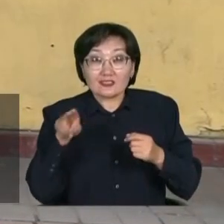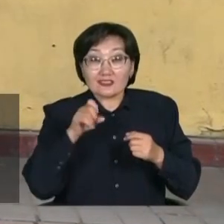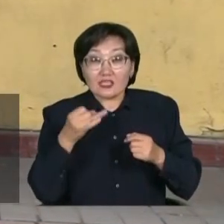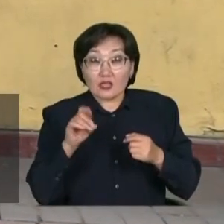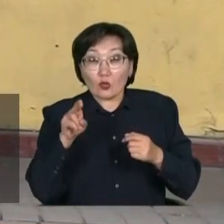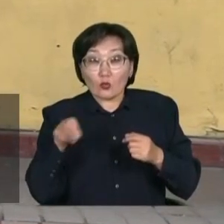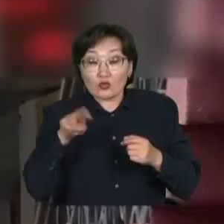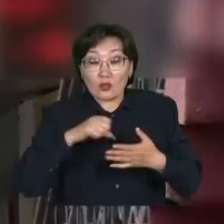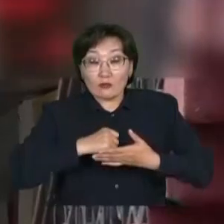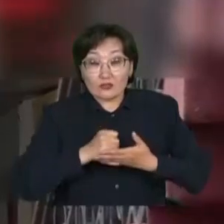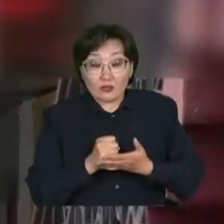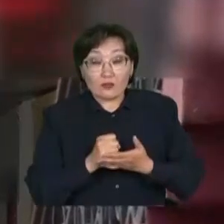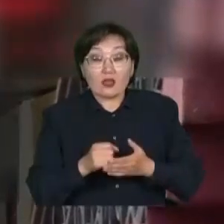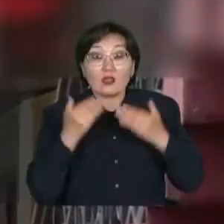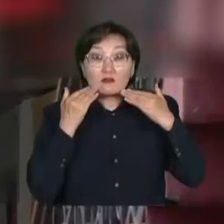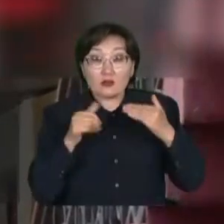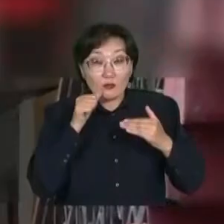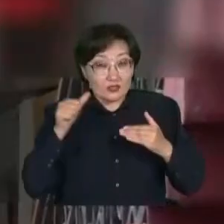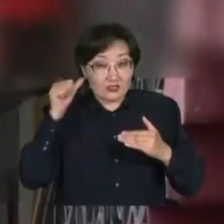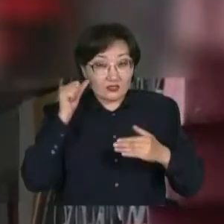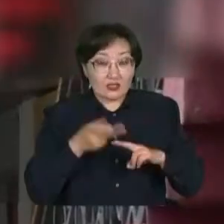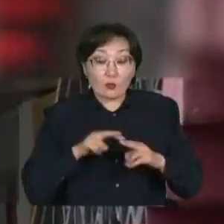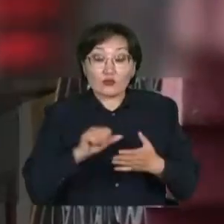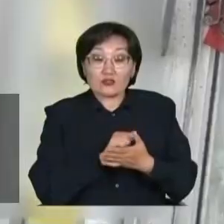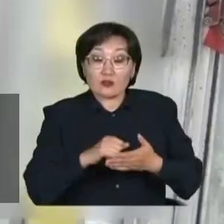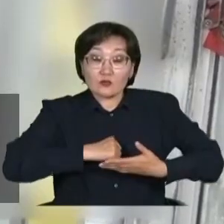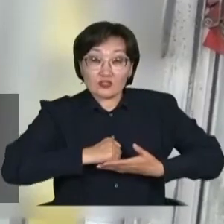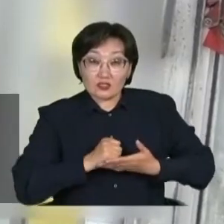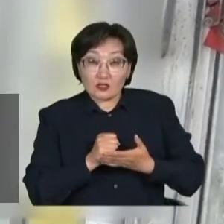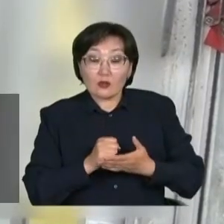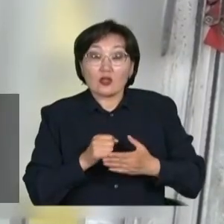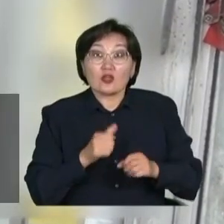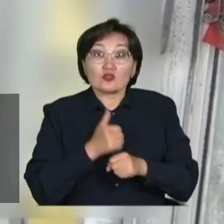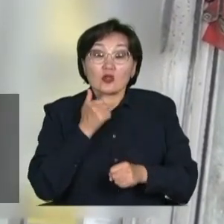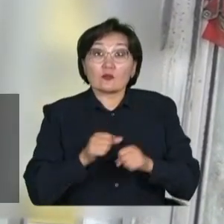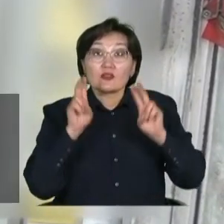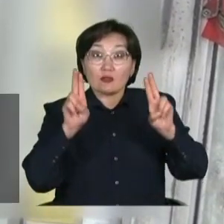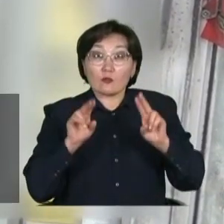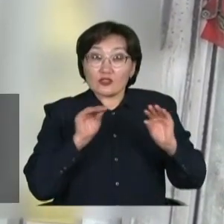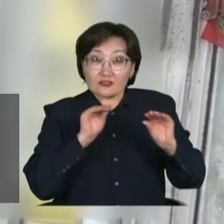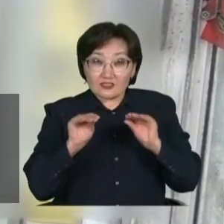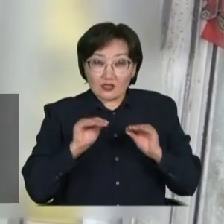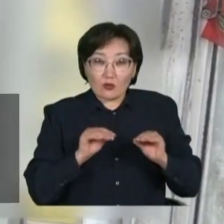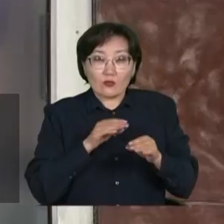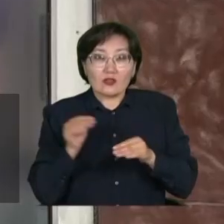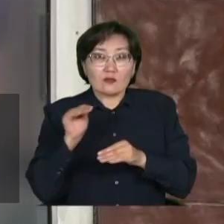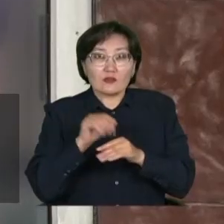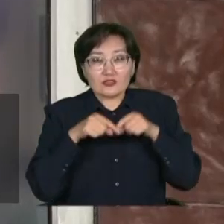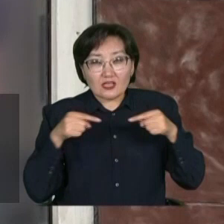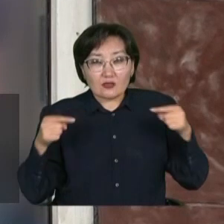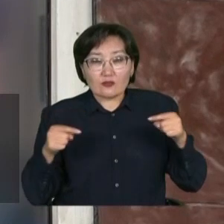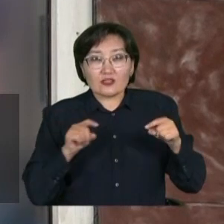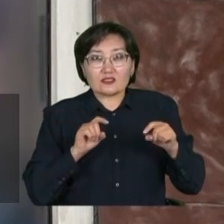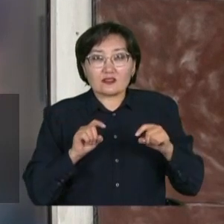Алматы утвержден маслихатом в конце прошлого года. Этот документ устанавливает строгие требования к оформлению и наполнению различных